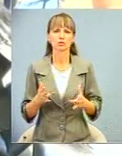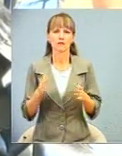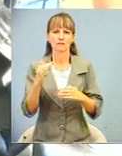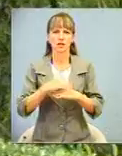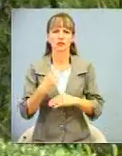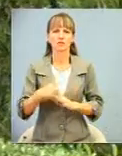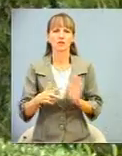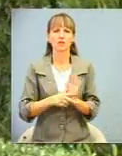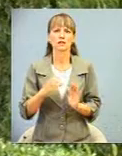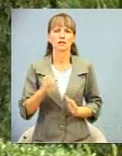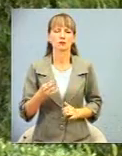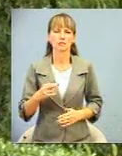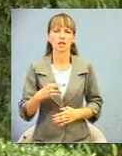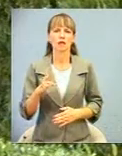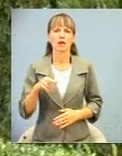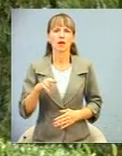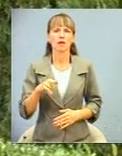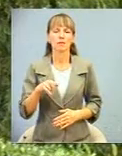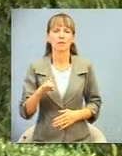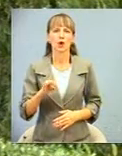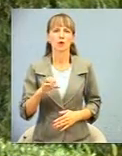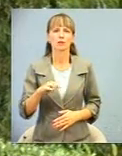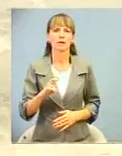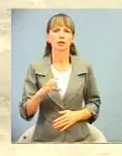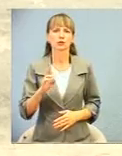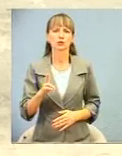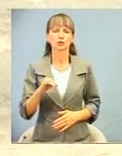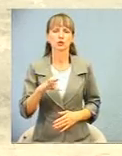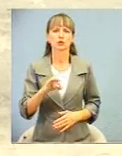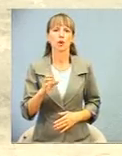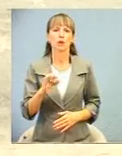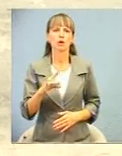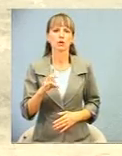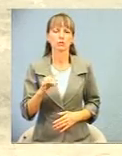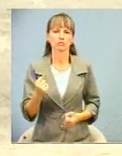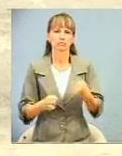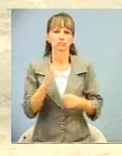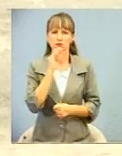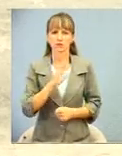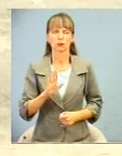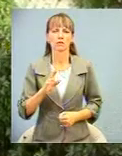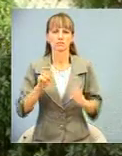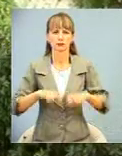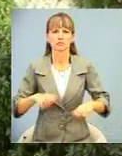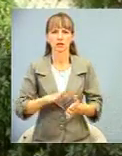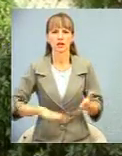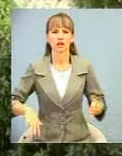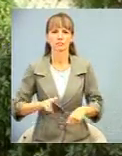серпня на проспекті Соборному в районі площі Пушкіна. Чоловік не впорався з керуванням, з'ясувалося під час слідчих дій.